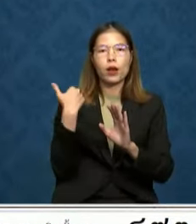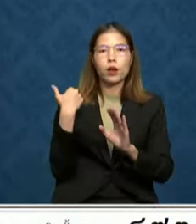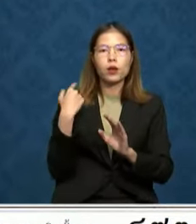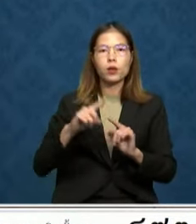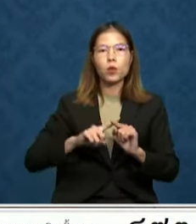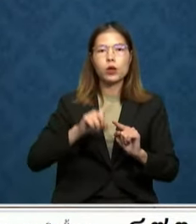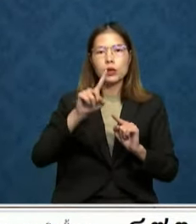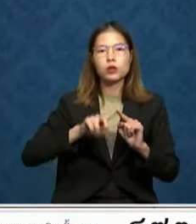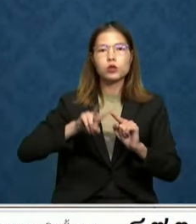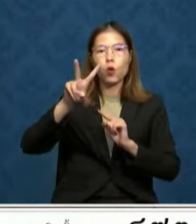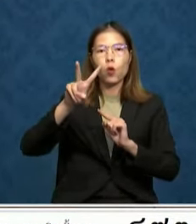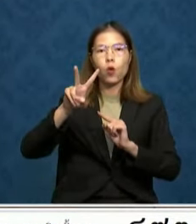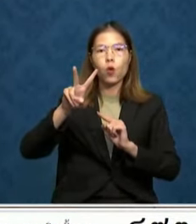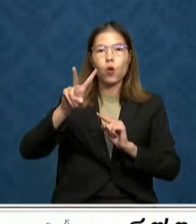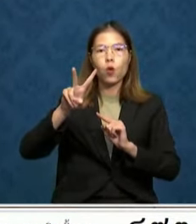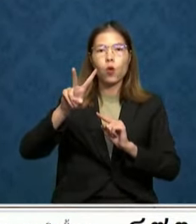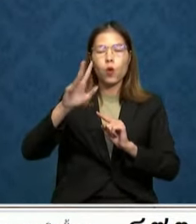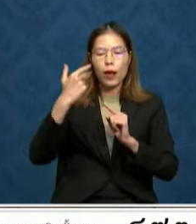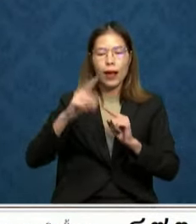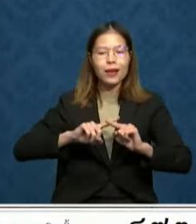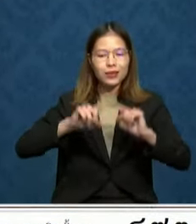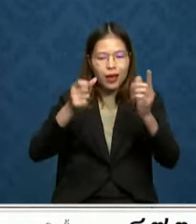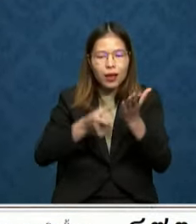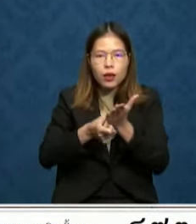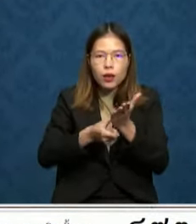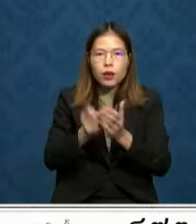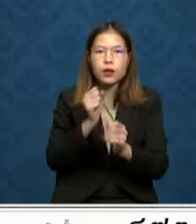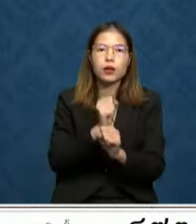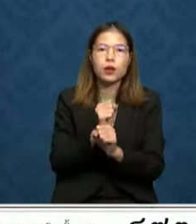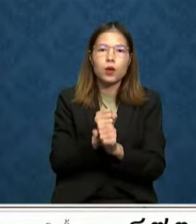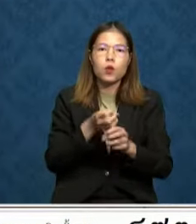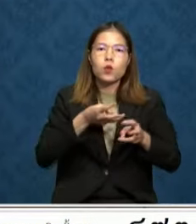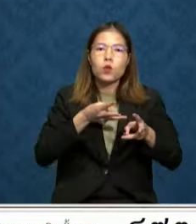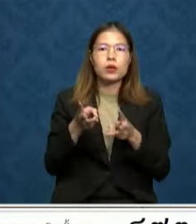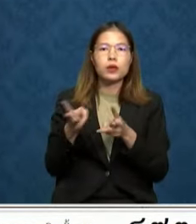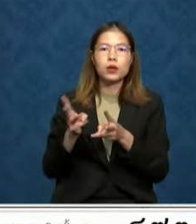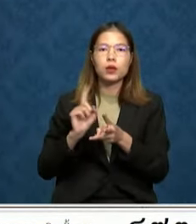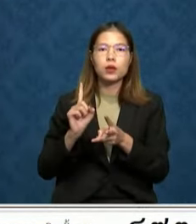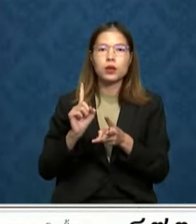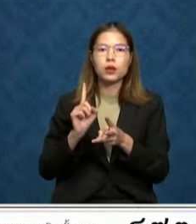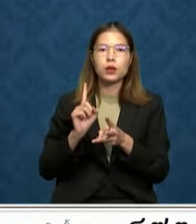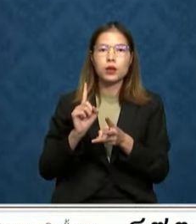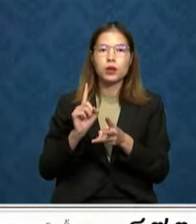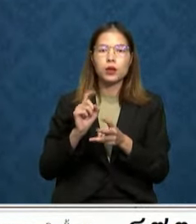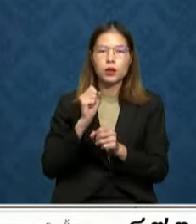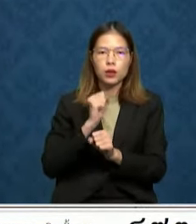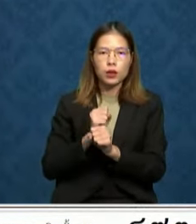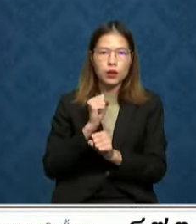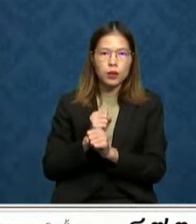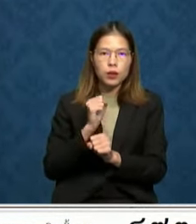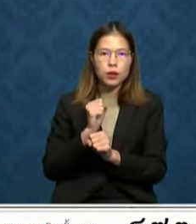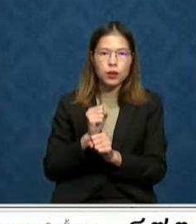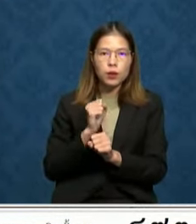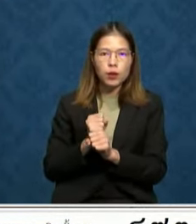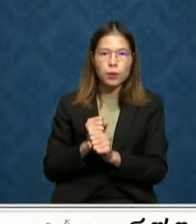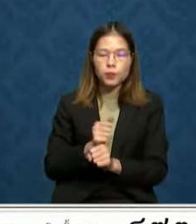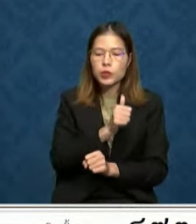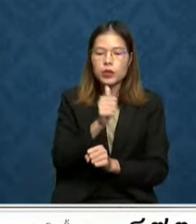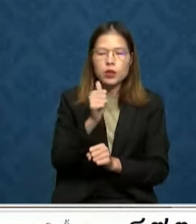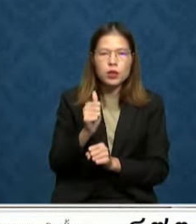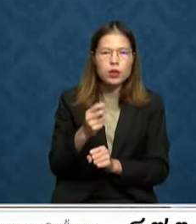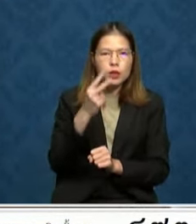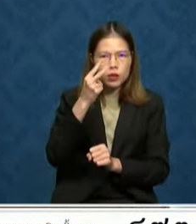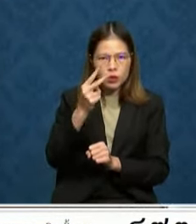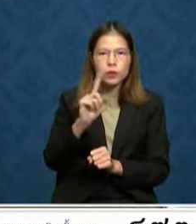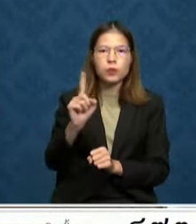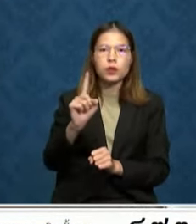แต่ขeli eatingหนทางที่สง่างามต้องมีหนทางท